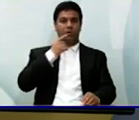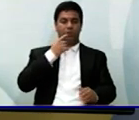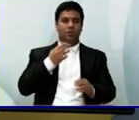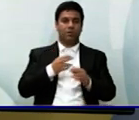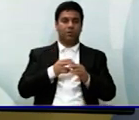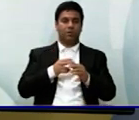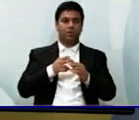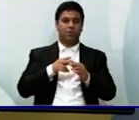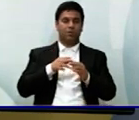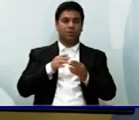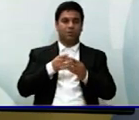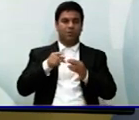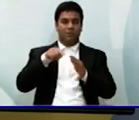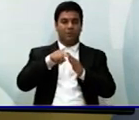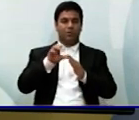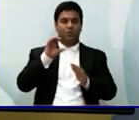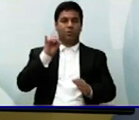Судралеп юручеляр.